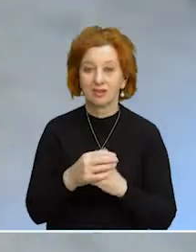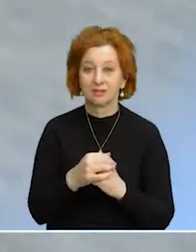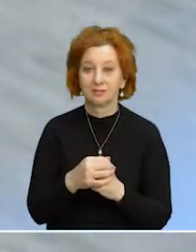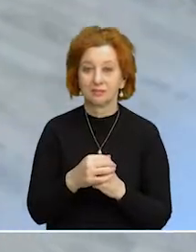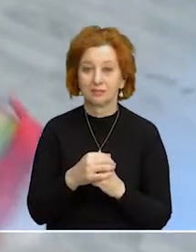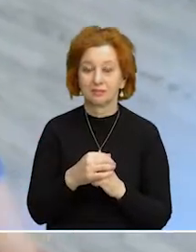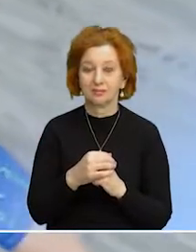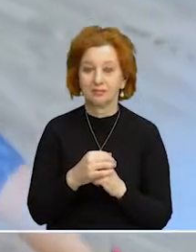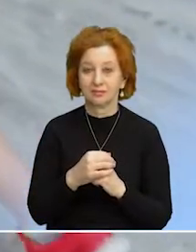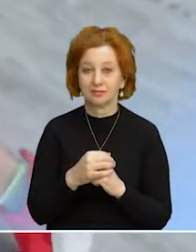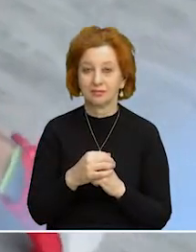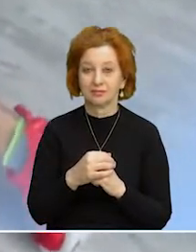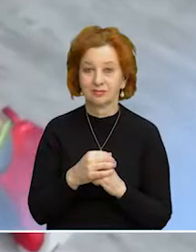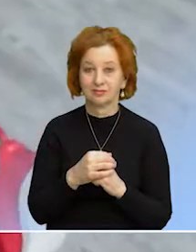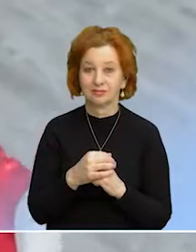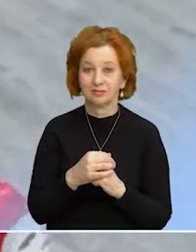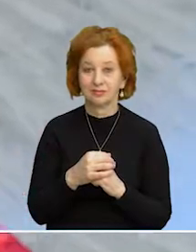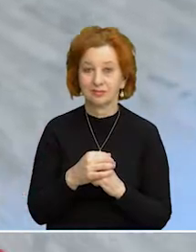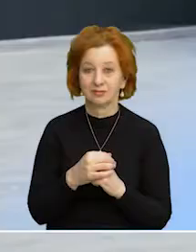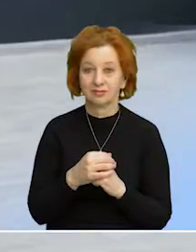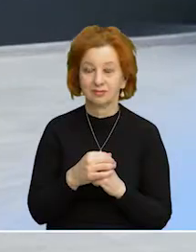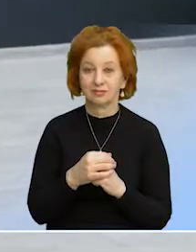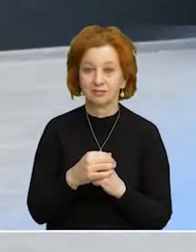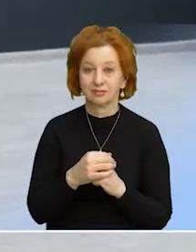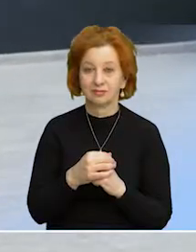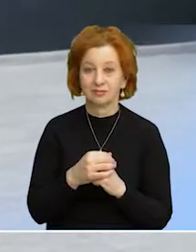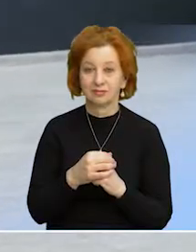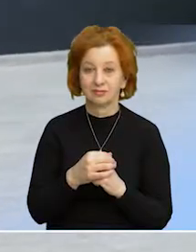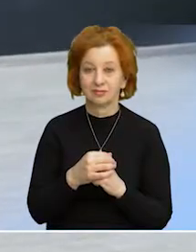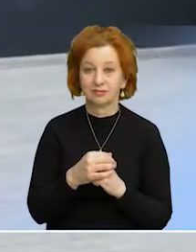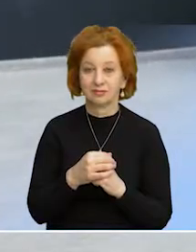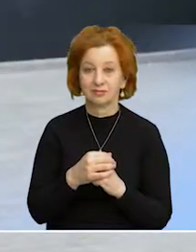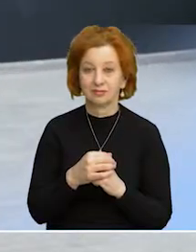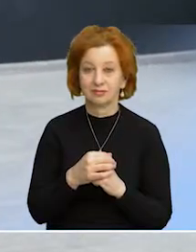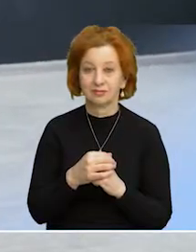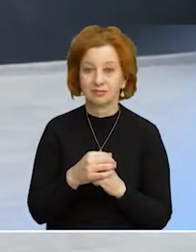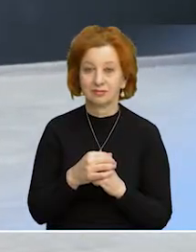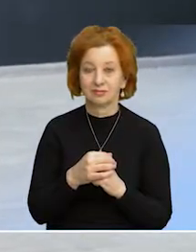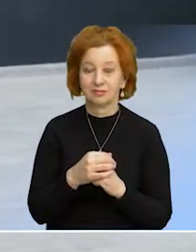колени к груди.